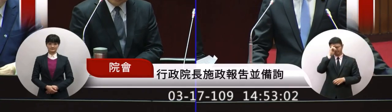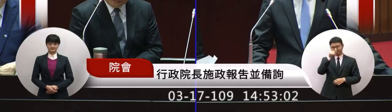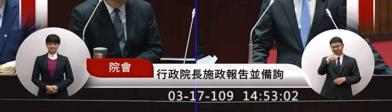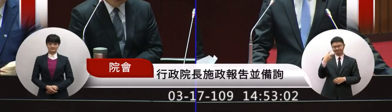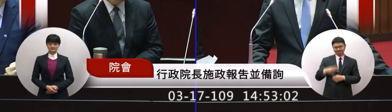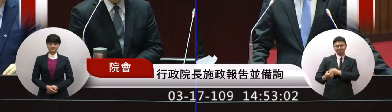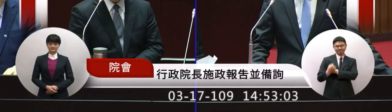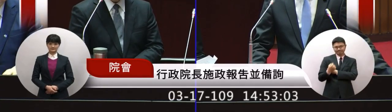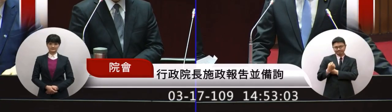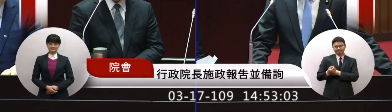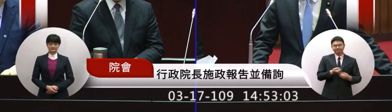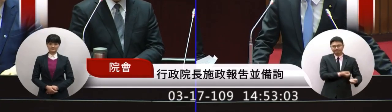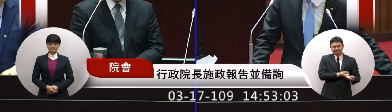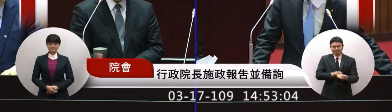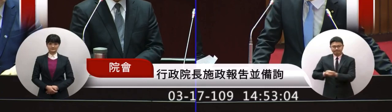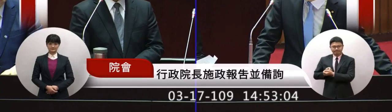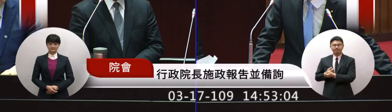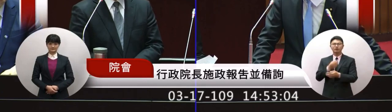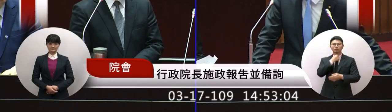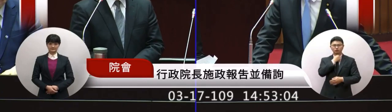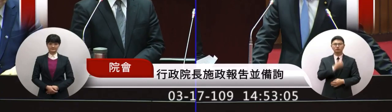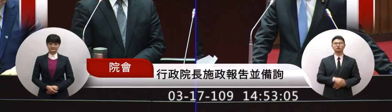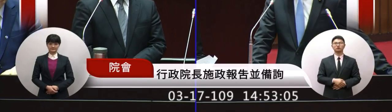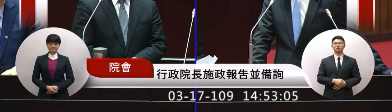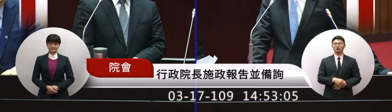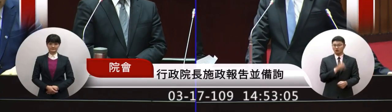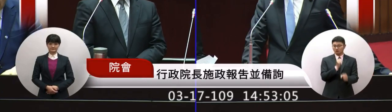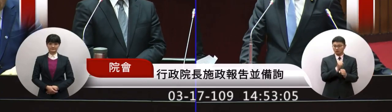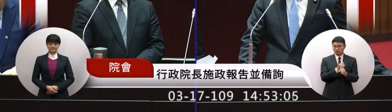下。然后我们来看失业率，